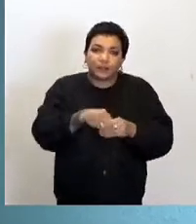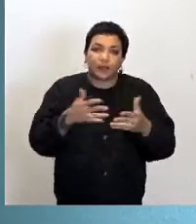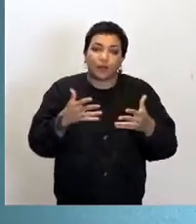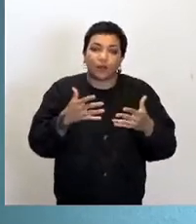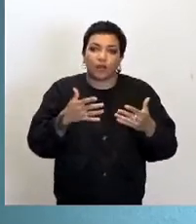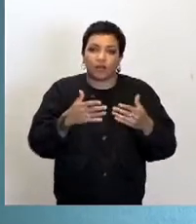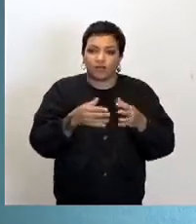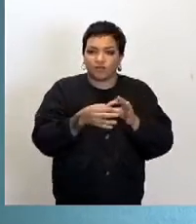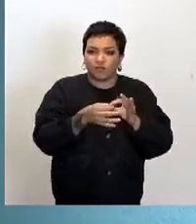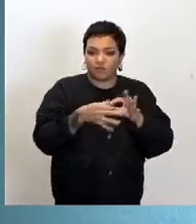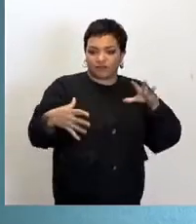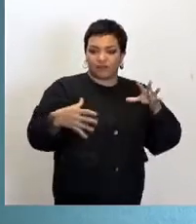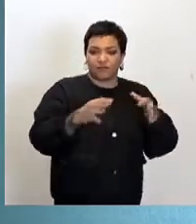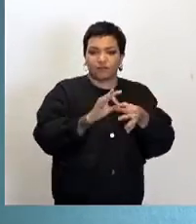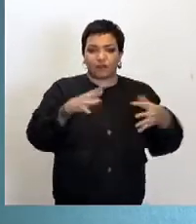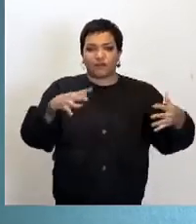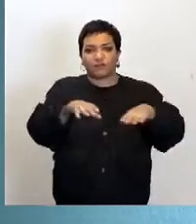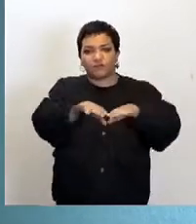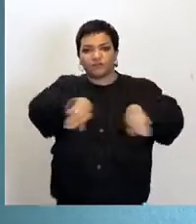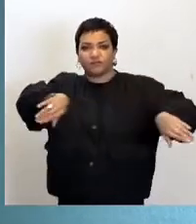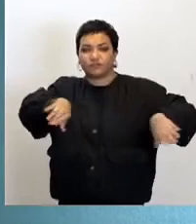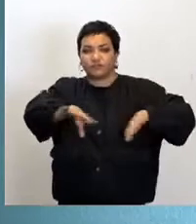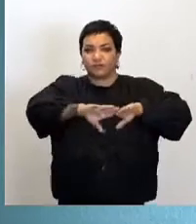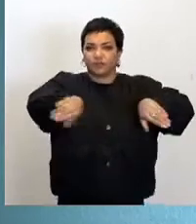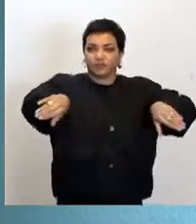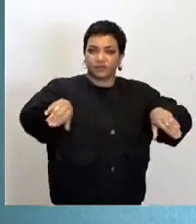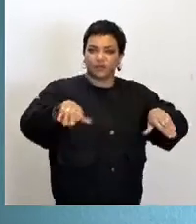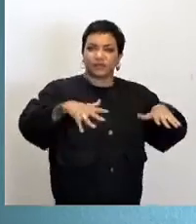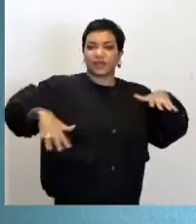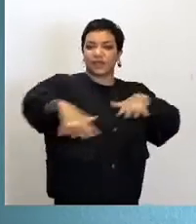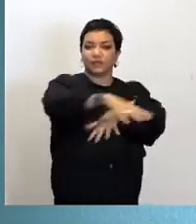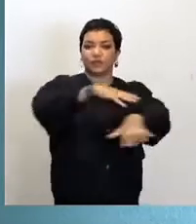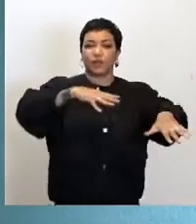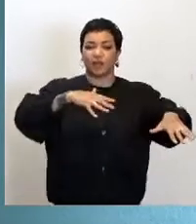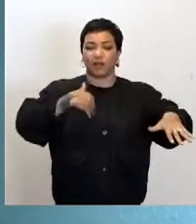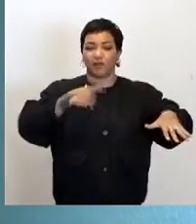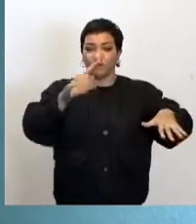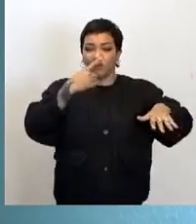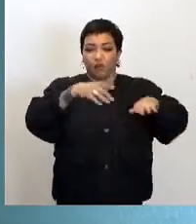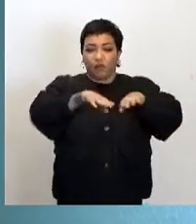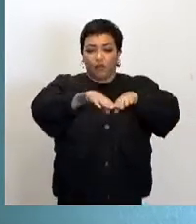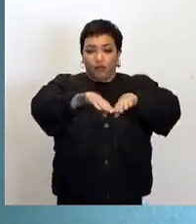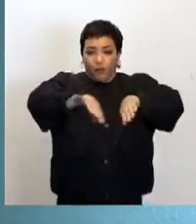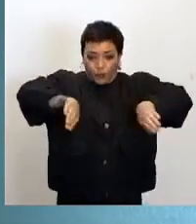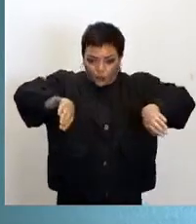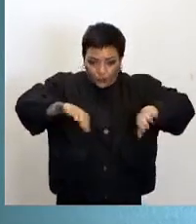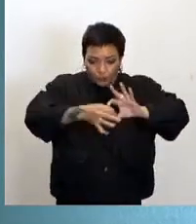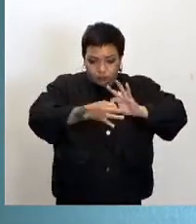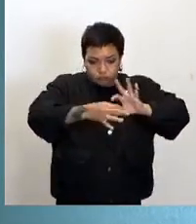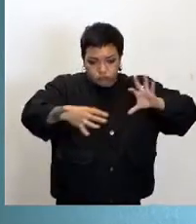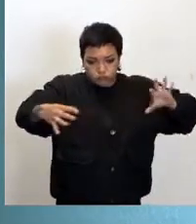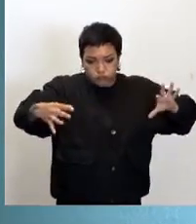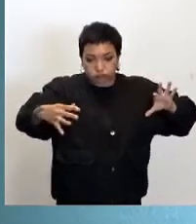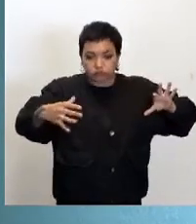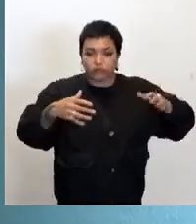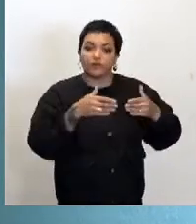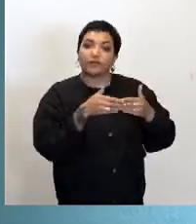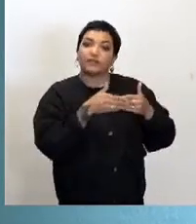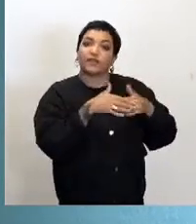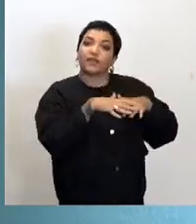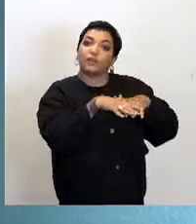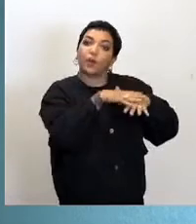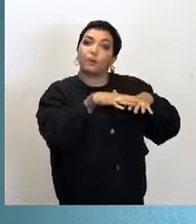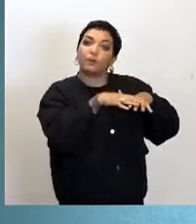territoriale qui serait aujourd'hui béante, avec un territoire proche. Moi, je préfère qu'on parle